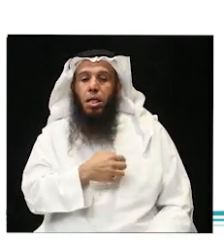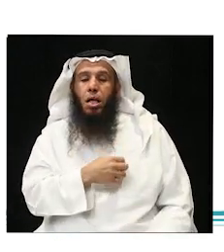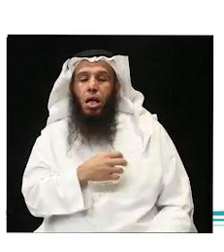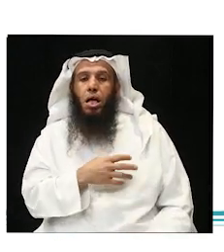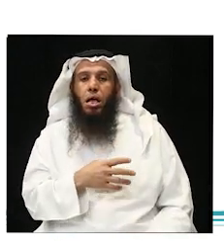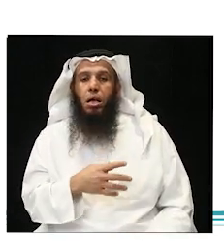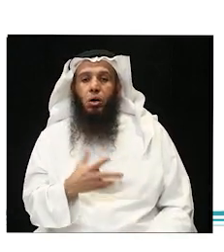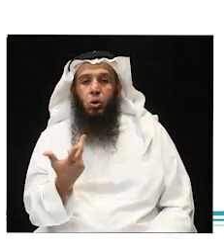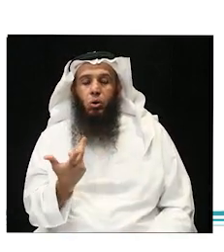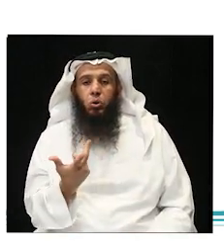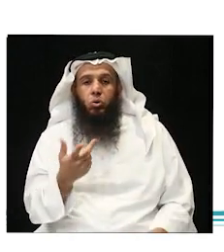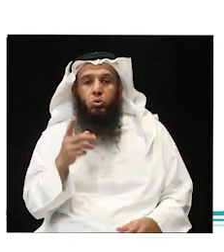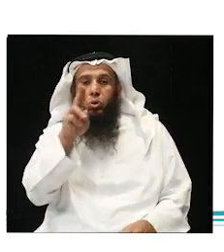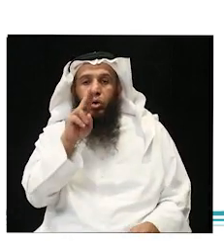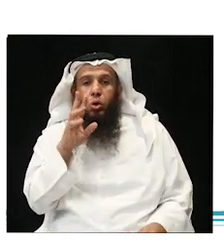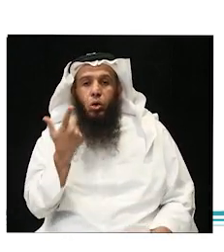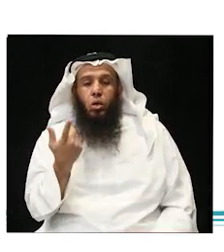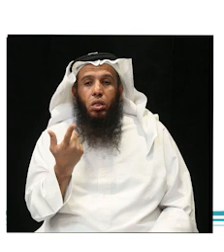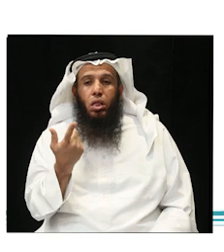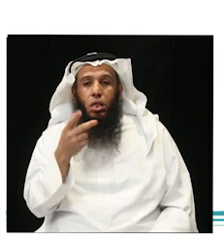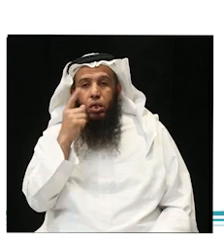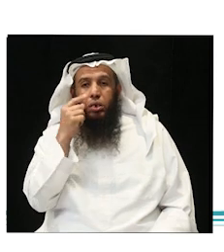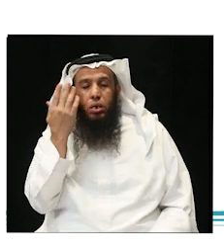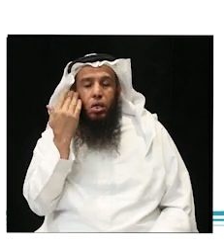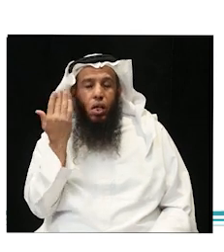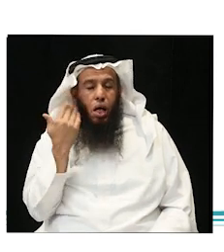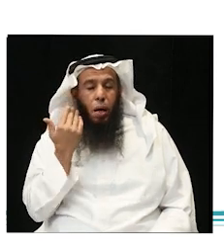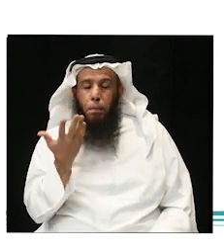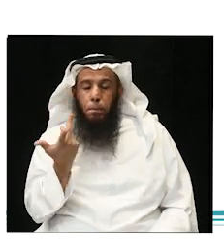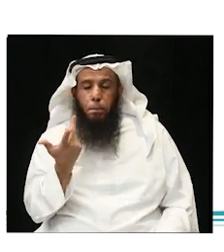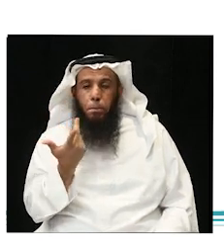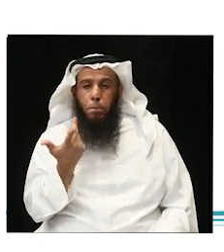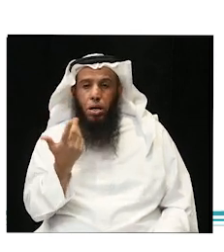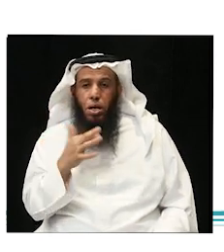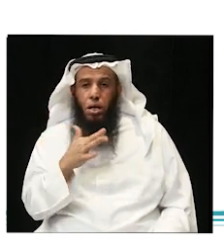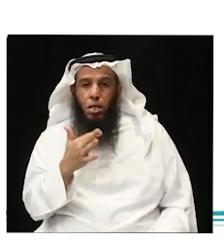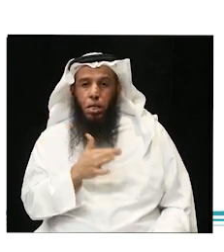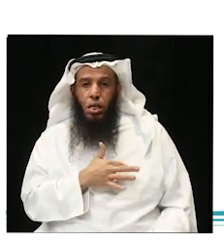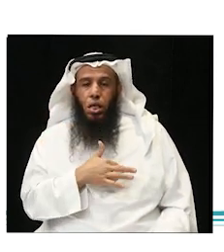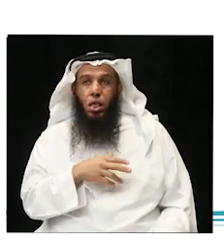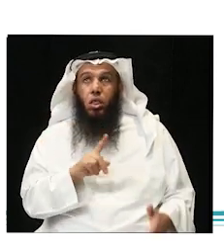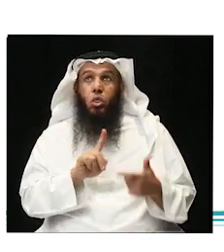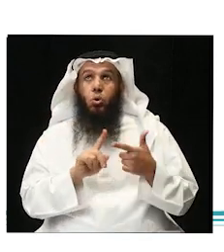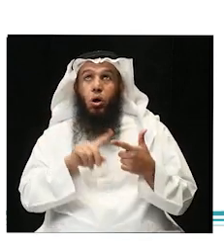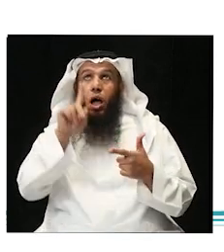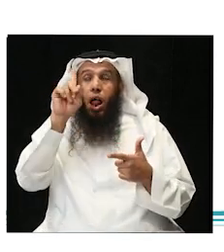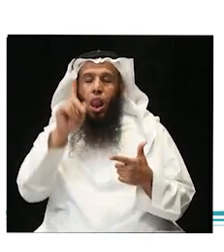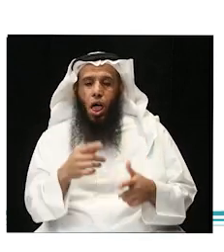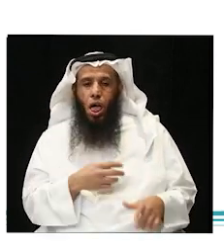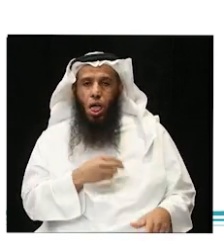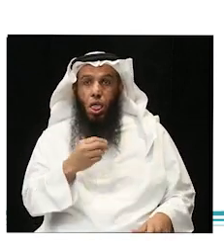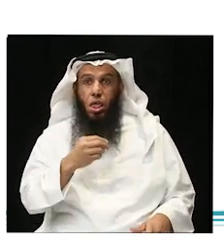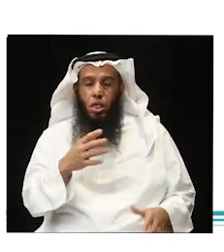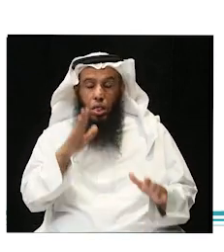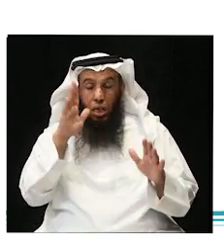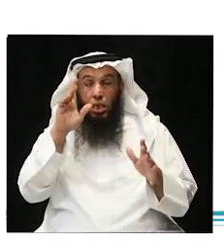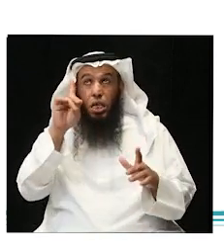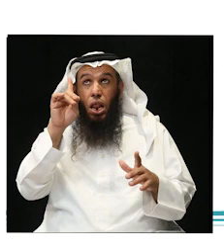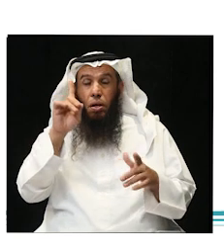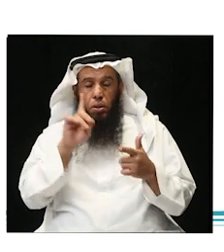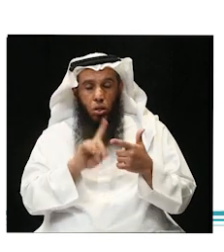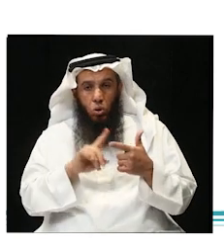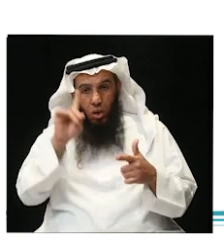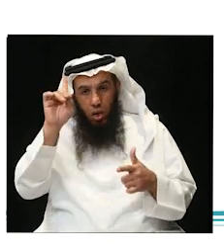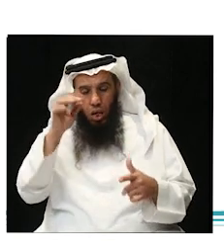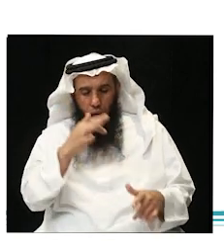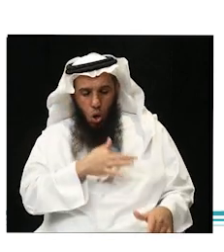أو إحدى الطالبات تسأل شو معنى الباطنة؟ الباطنة مثل التوكل على الله، الرضا، التسليم، يعني كلها داخل القلب، باطنة يعني داخل